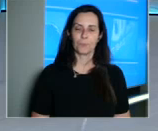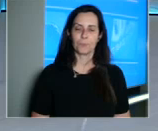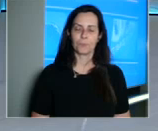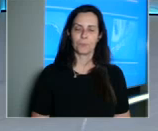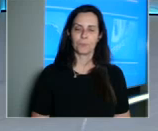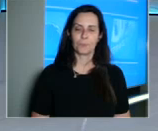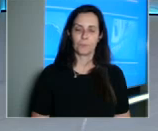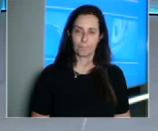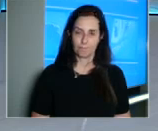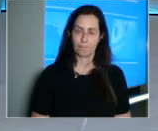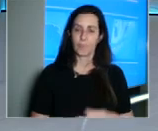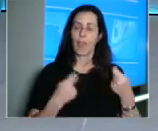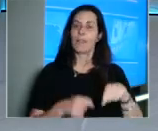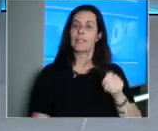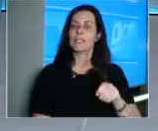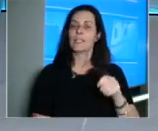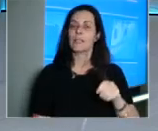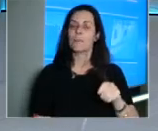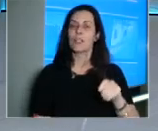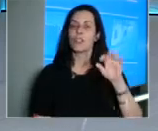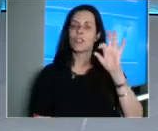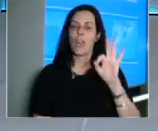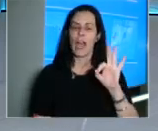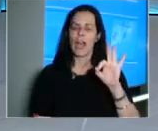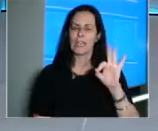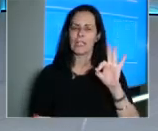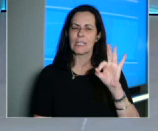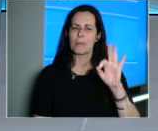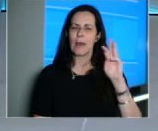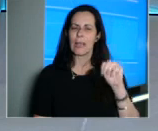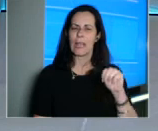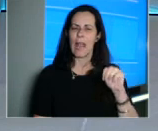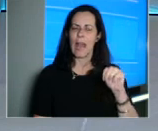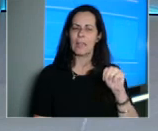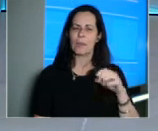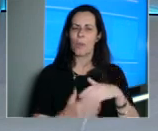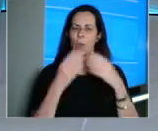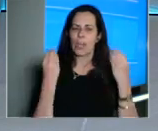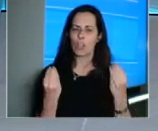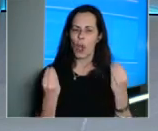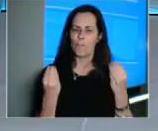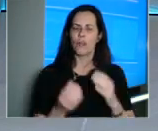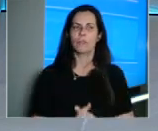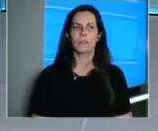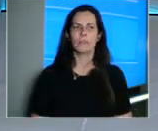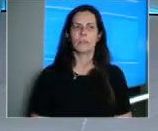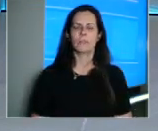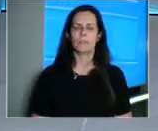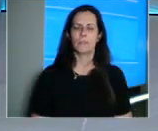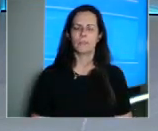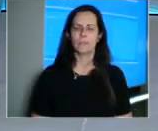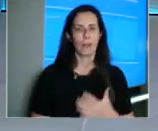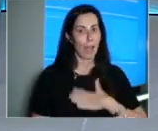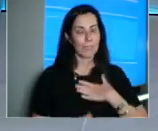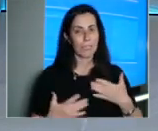מיכאל מלכיאלי, חבר הכנסת משס, שלום. שלום וברכה, בוקר טוב. בוקר טוב. טוב, קודם כל תרבחו